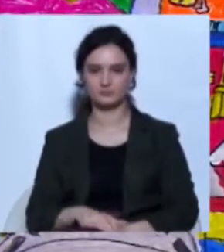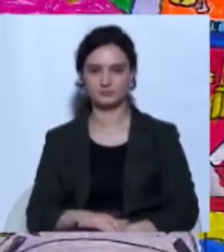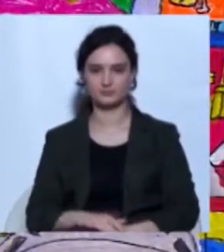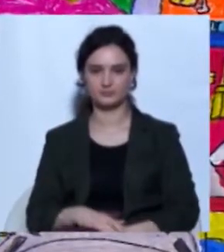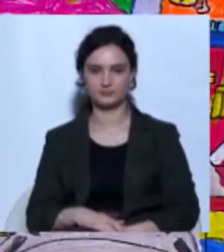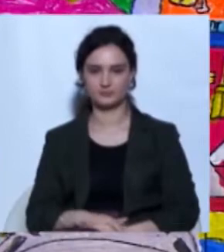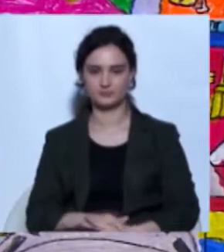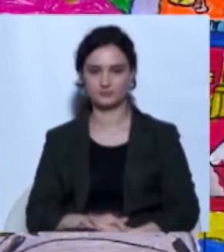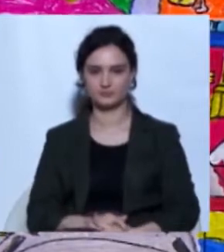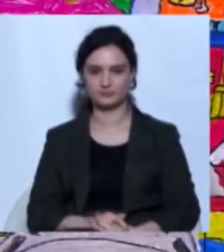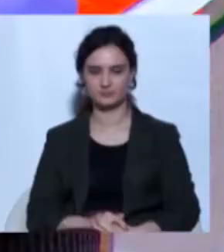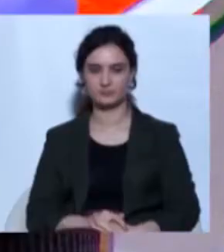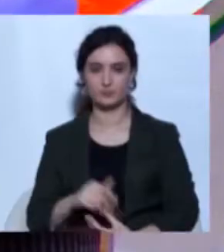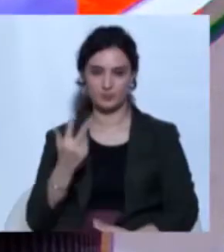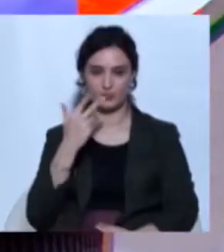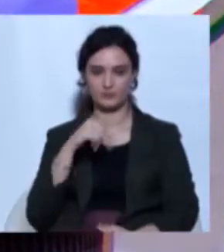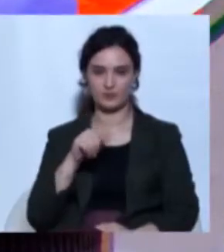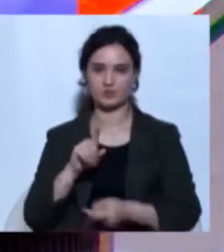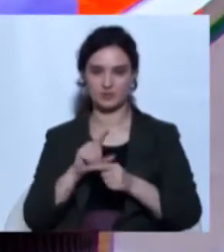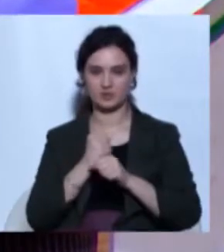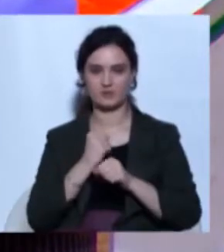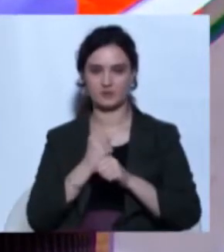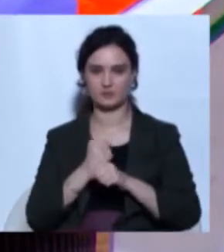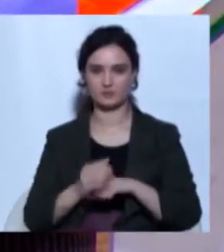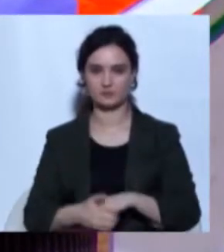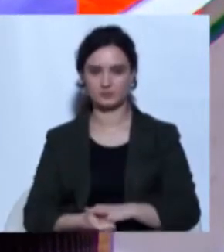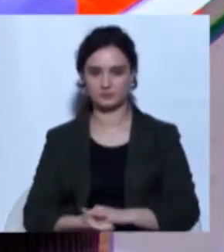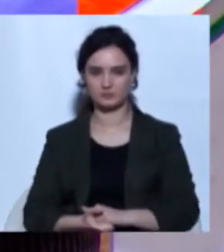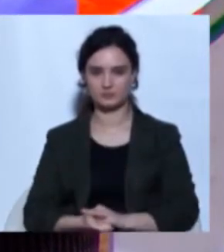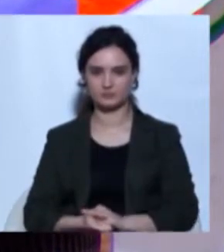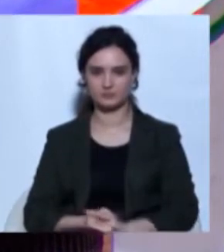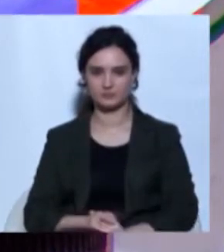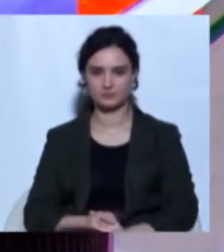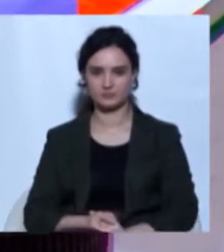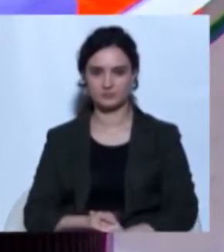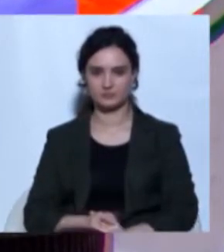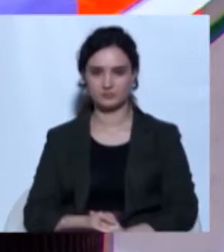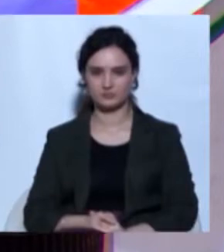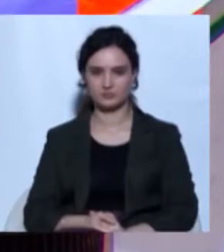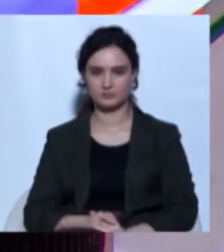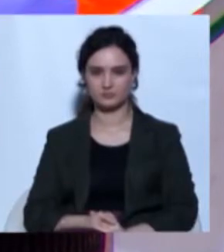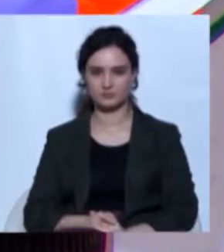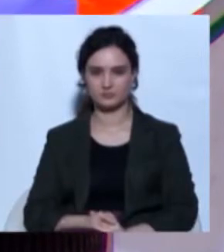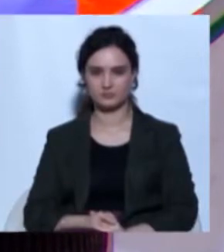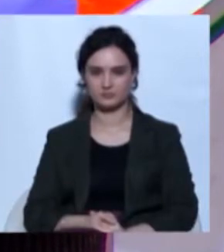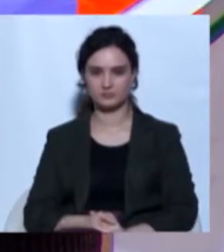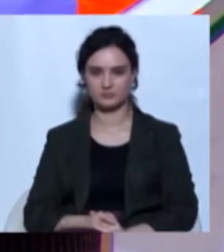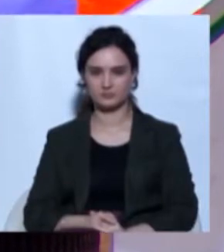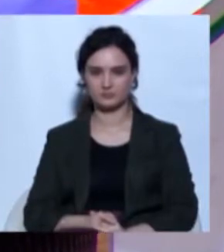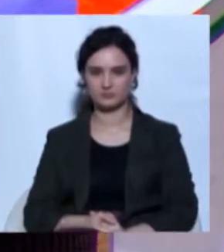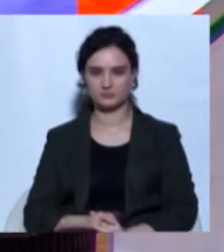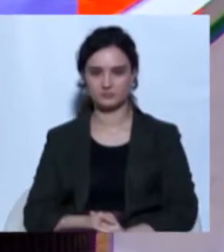ესე მოვაჭრე და აი. აი ასე გავაკეთებ ამასაც. აი